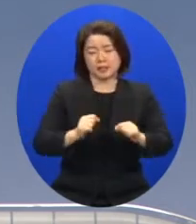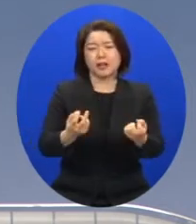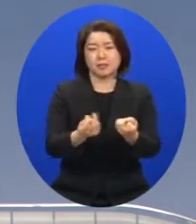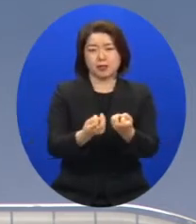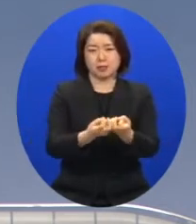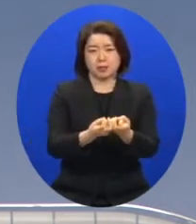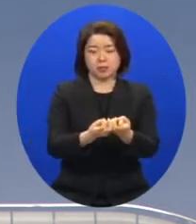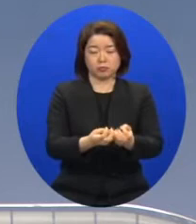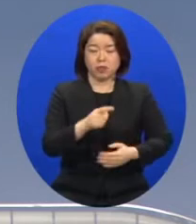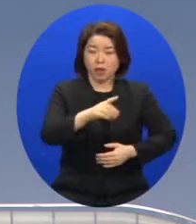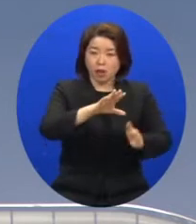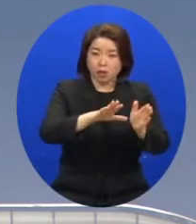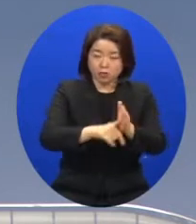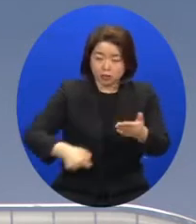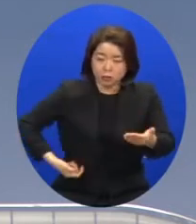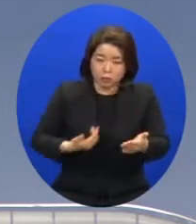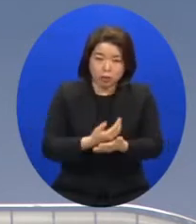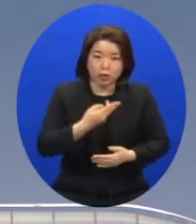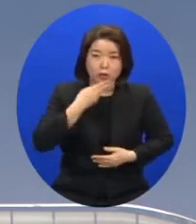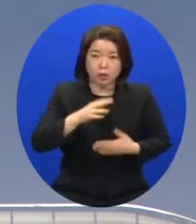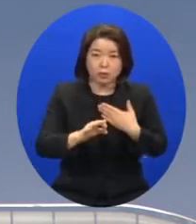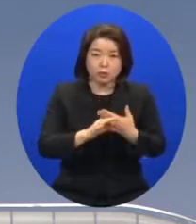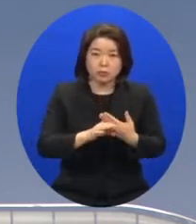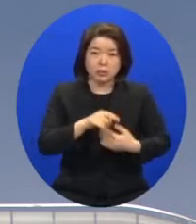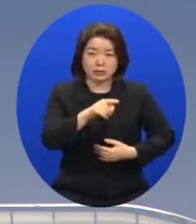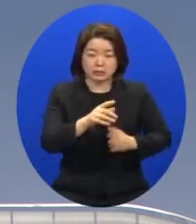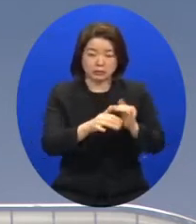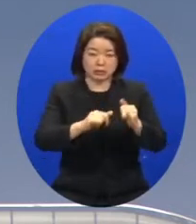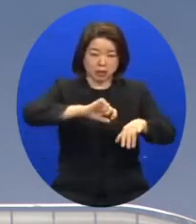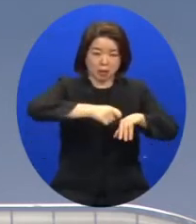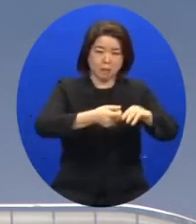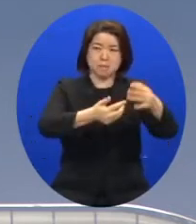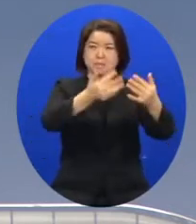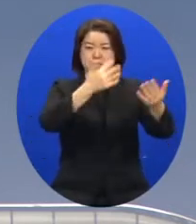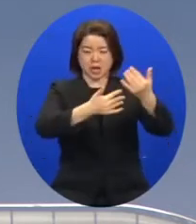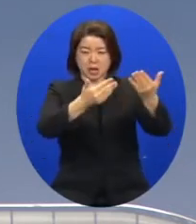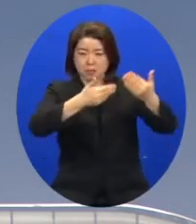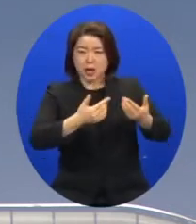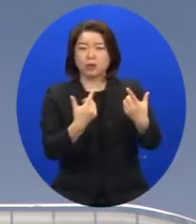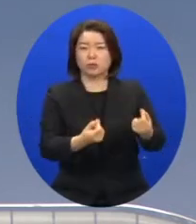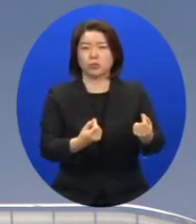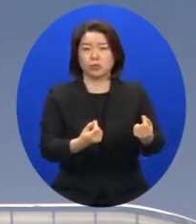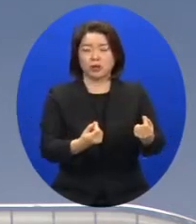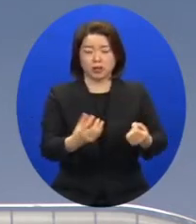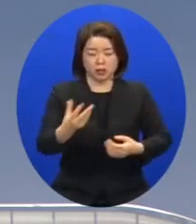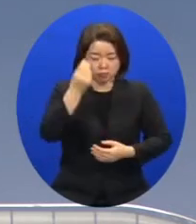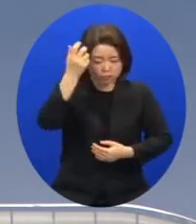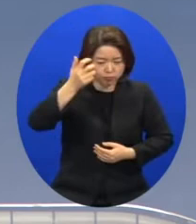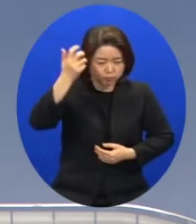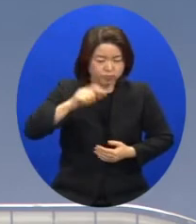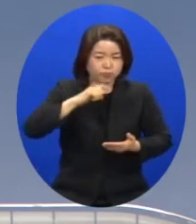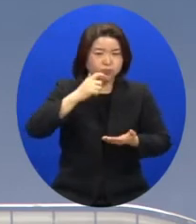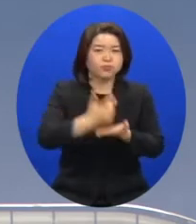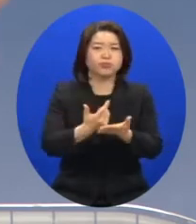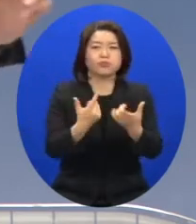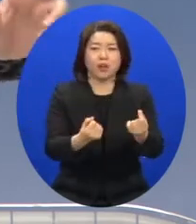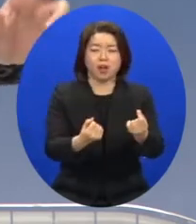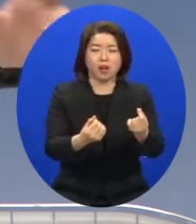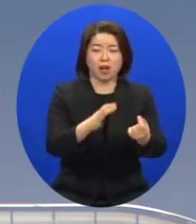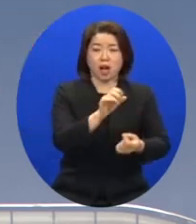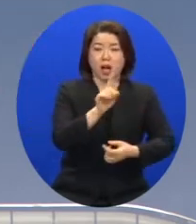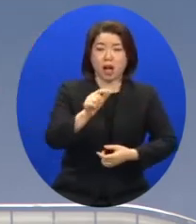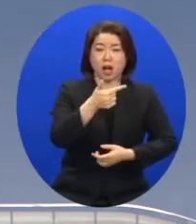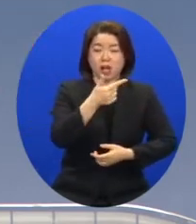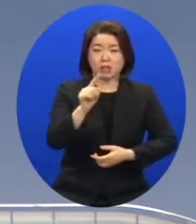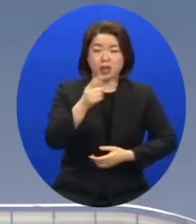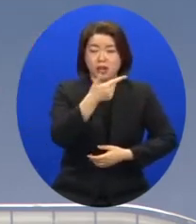때도 회개하지 않으면 그는 화인 맞은 사람 성령을 속이는 사람 아나니아와 4p 와 같이